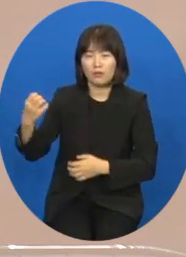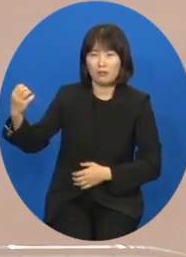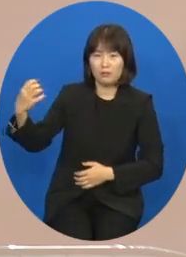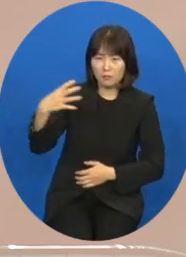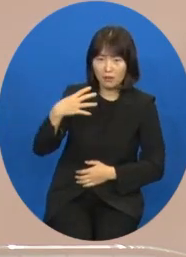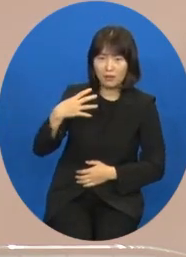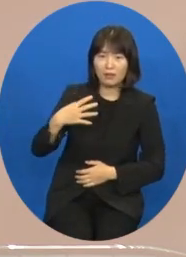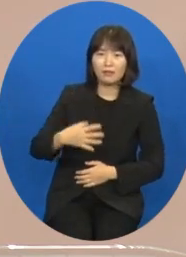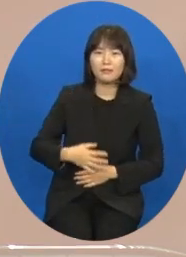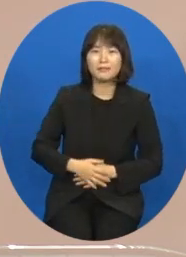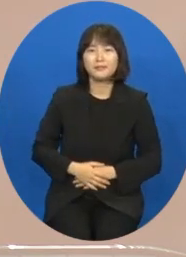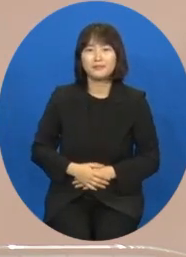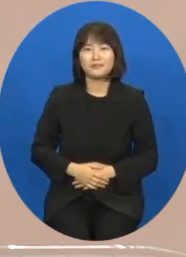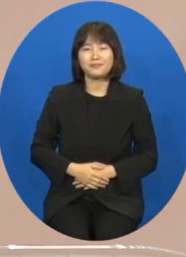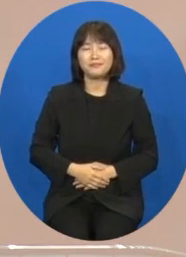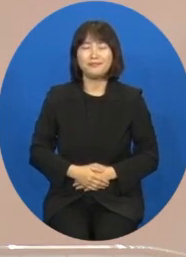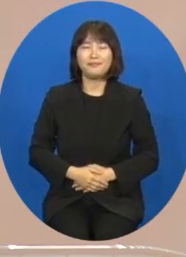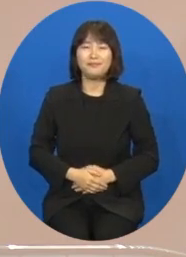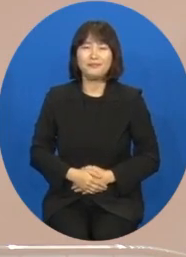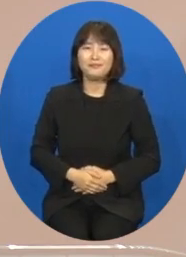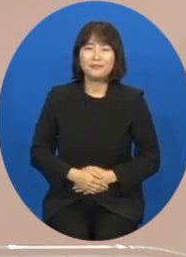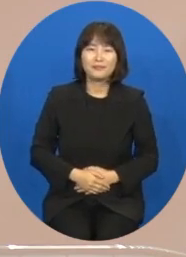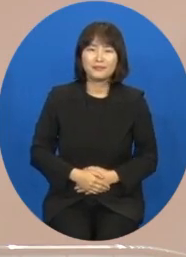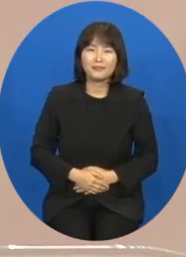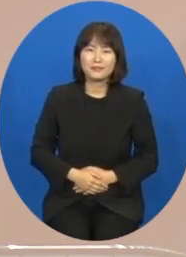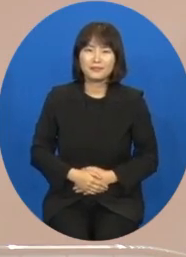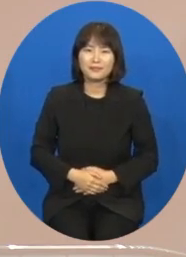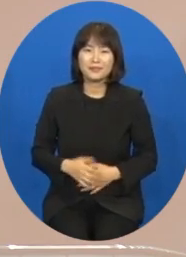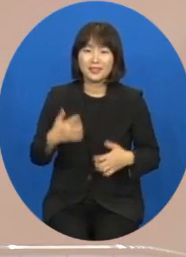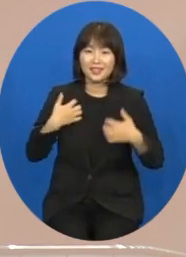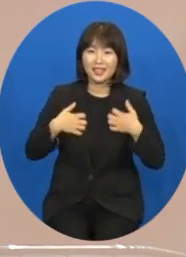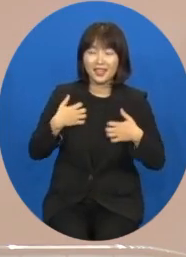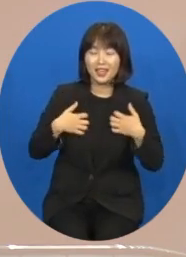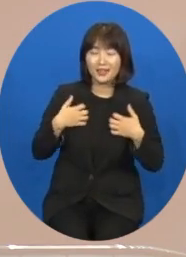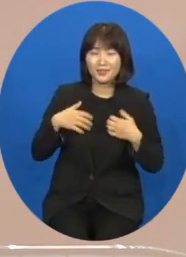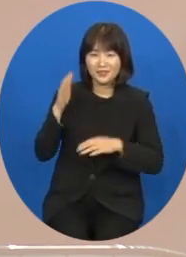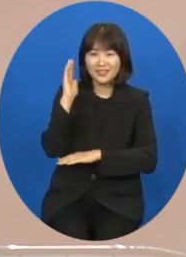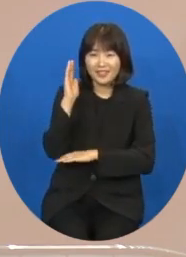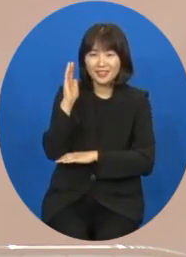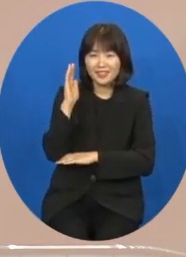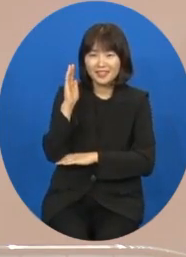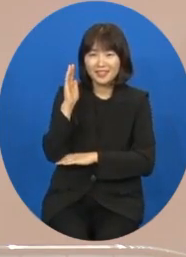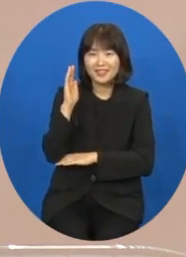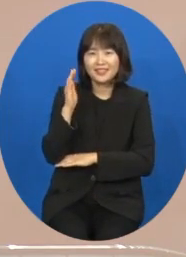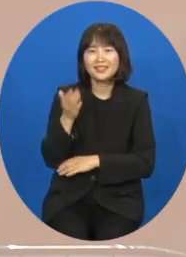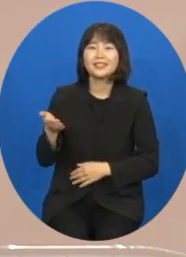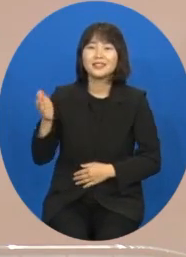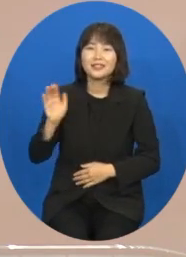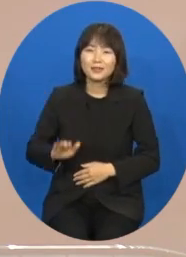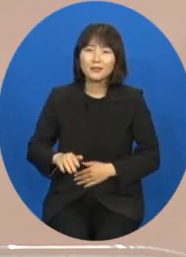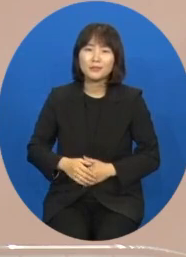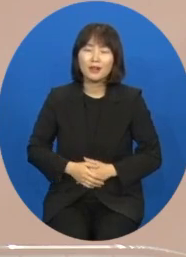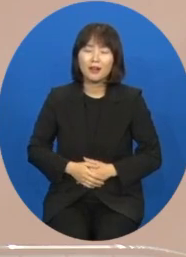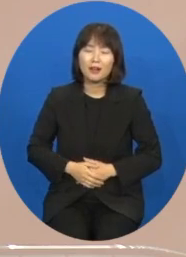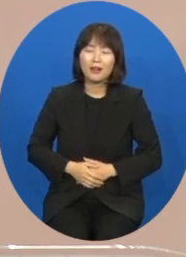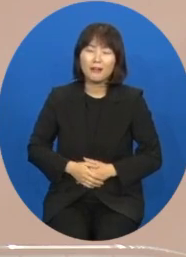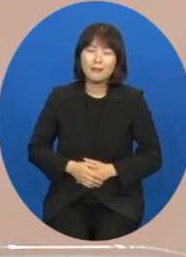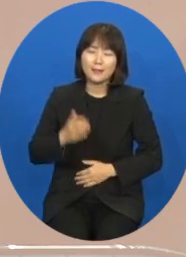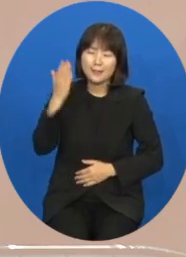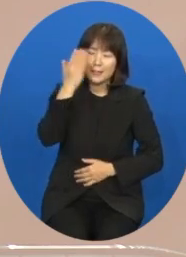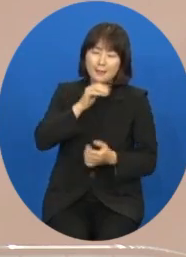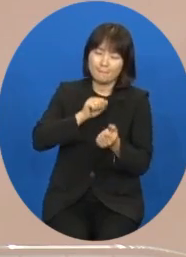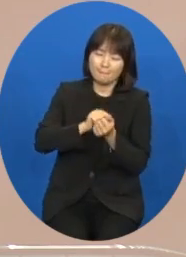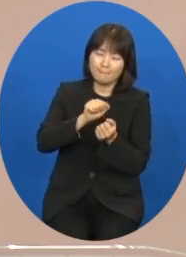걱정을 하더랬는데. 뭐 재미있는 일화긴 하지만 아무리 씻고 향수를